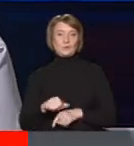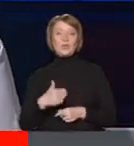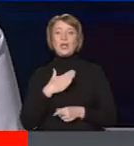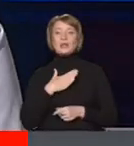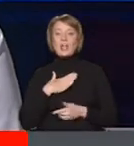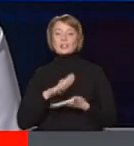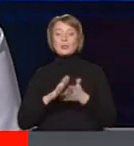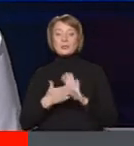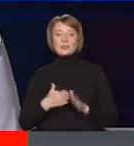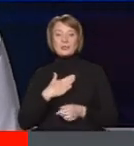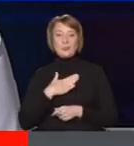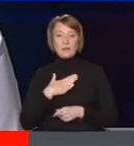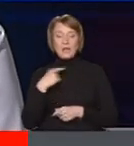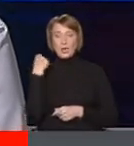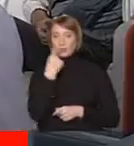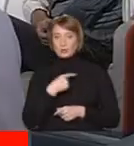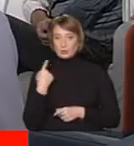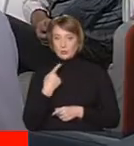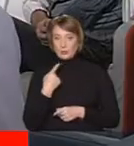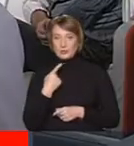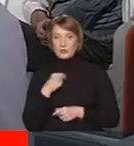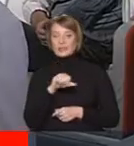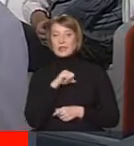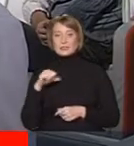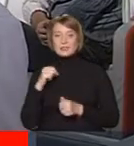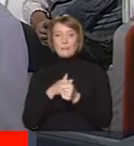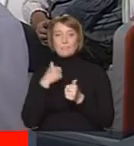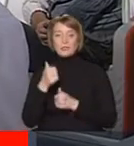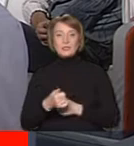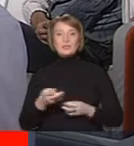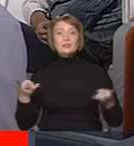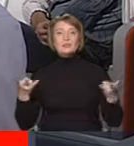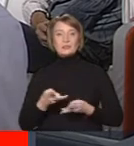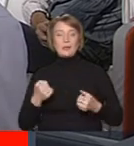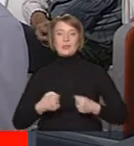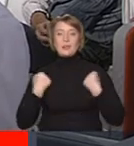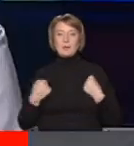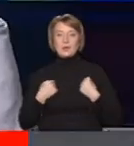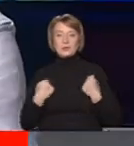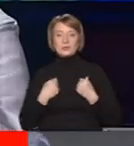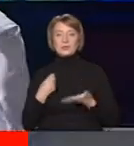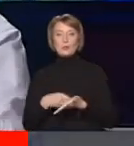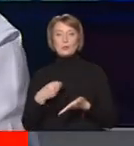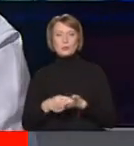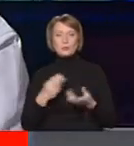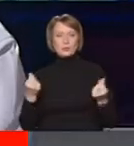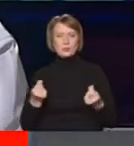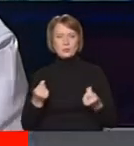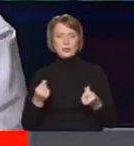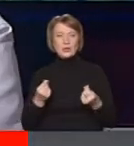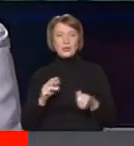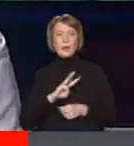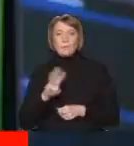наша позиція, моя особиста, нашої команди полягає в тому, що насамперед треба намагатися бюджетні кошти столиці, знов-таки це колосальні кошти, це